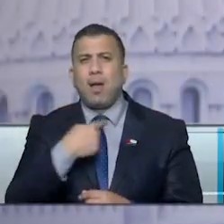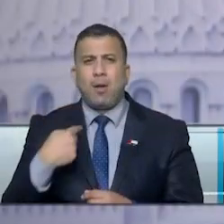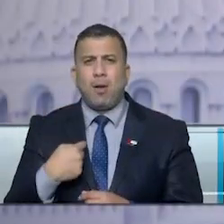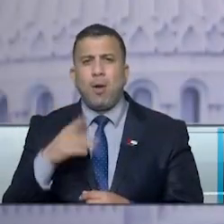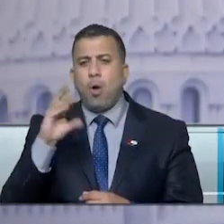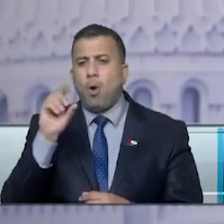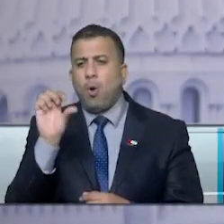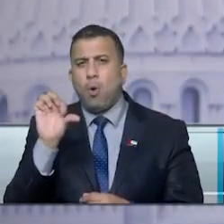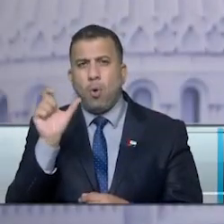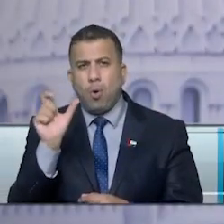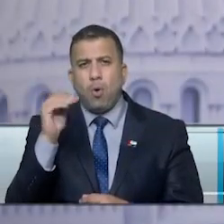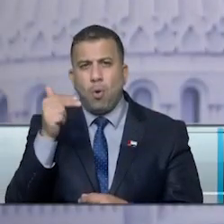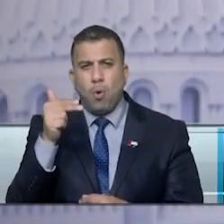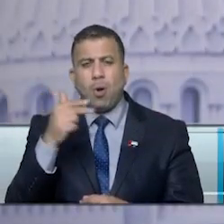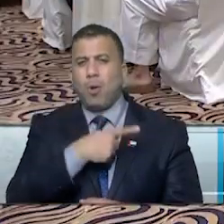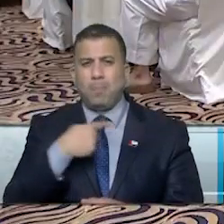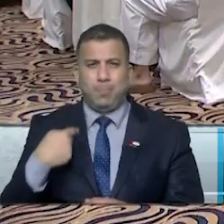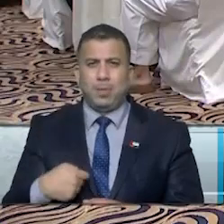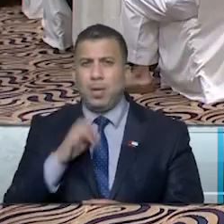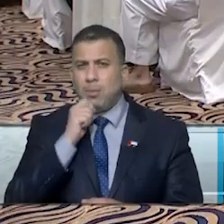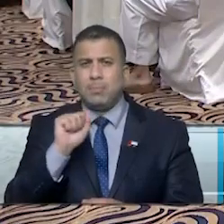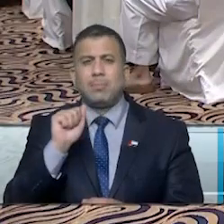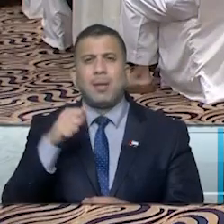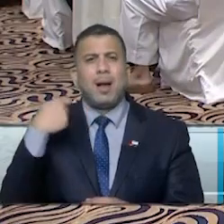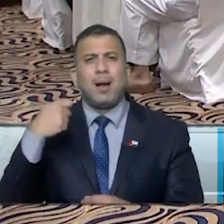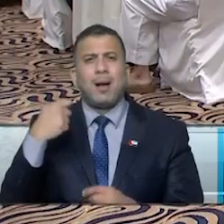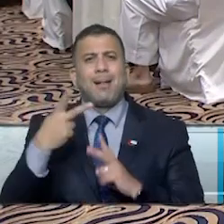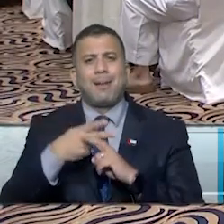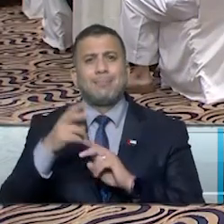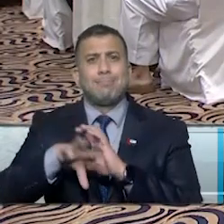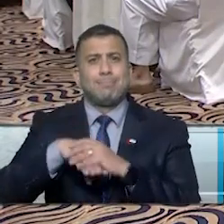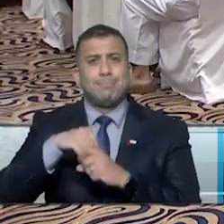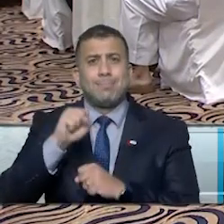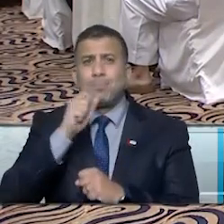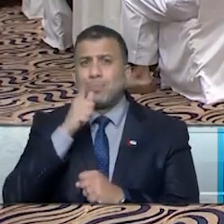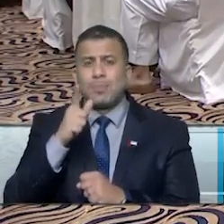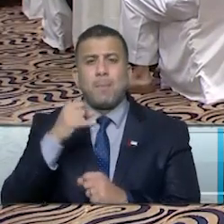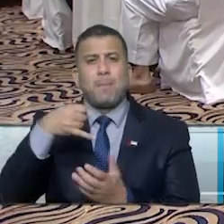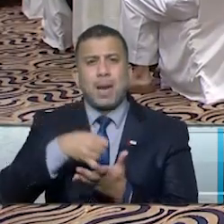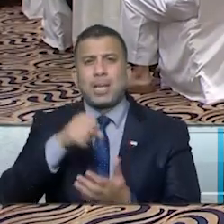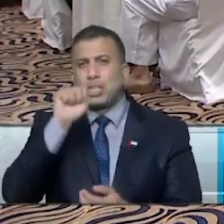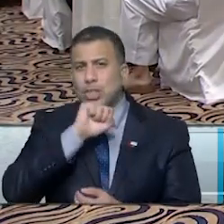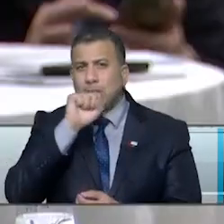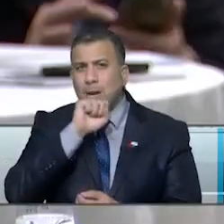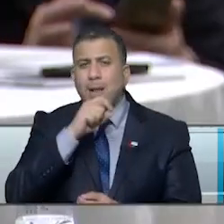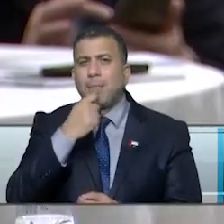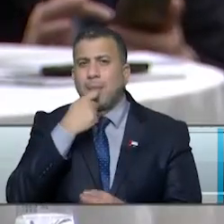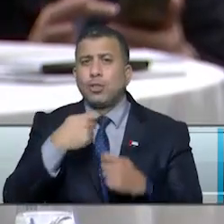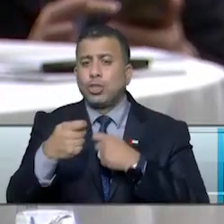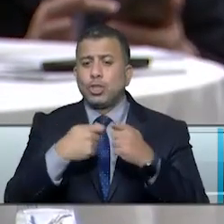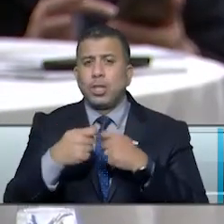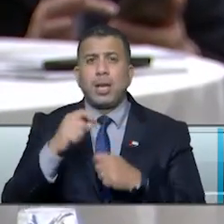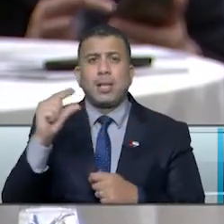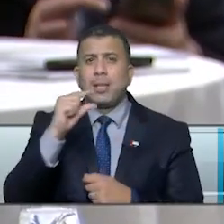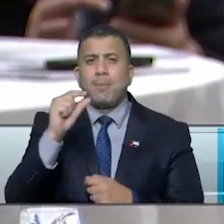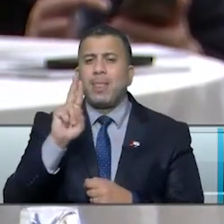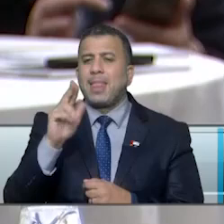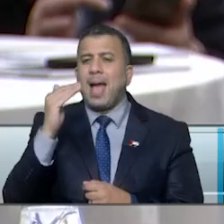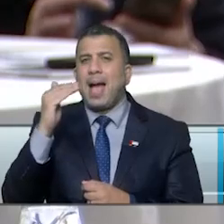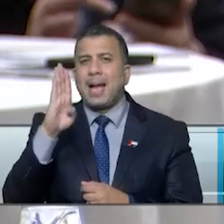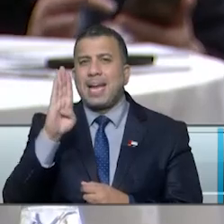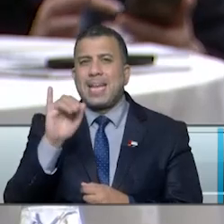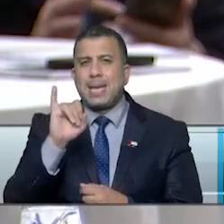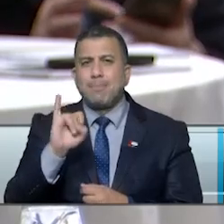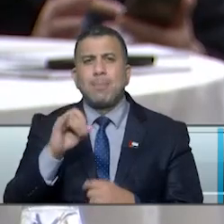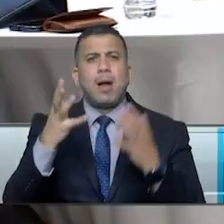الخاصه والمستشار عبد الله دعيف رئيس اللجنه التنفيذيه لمركز الشارقه لتحكيم التجاري الدولي تحكيم